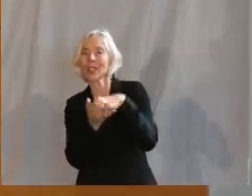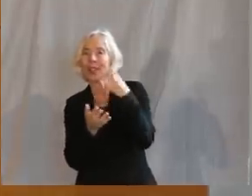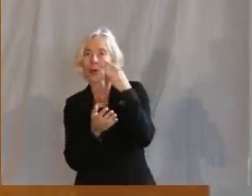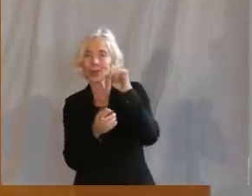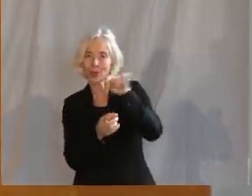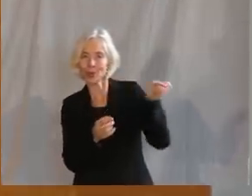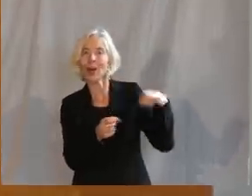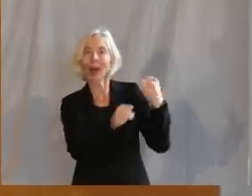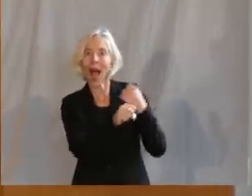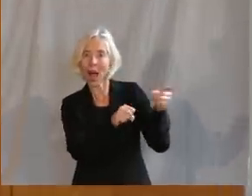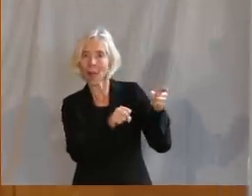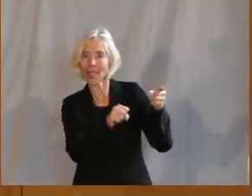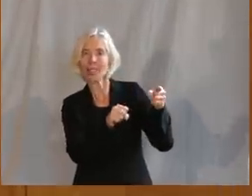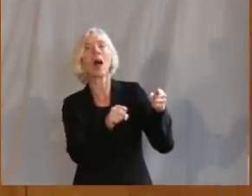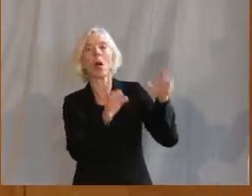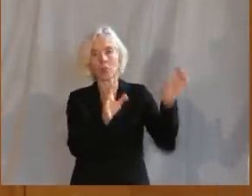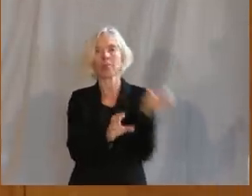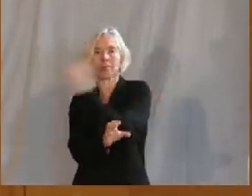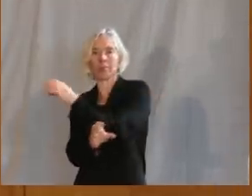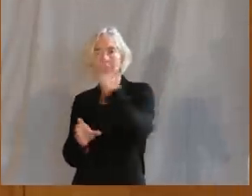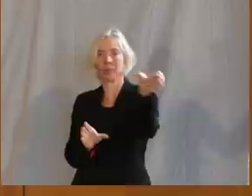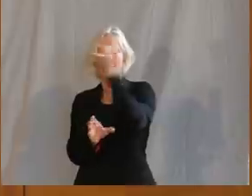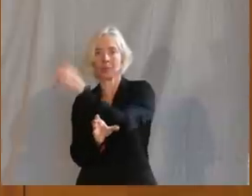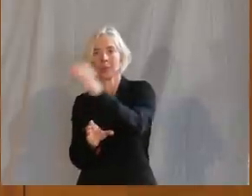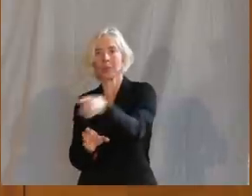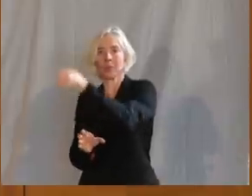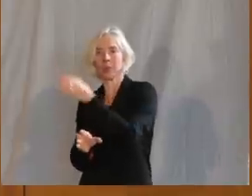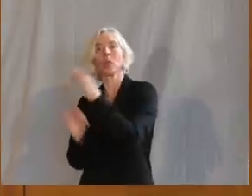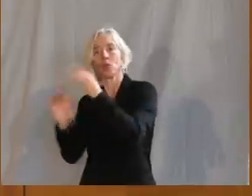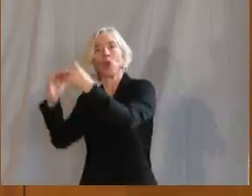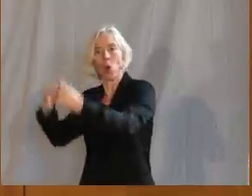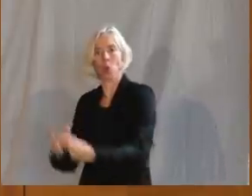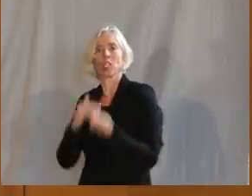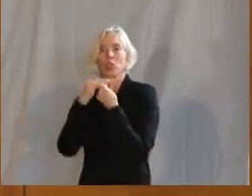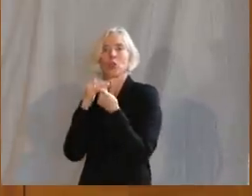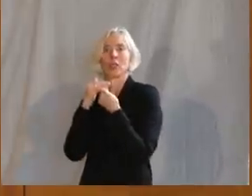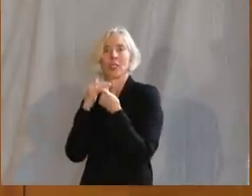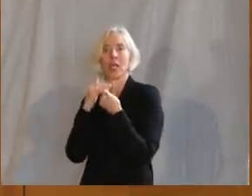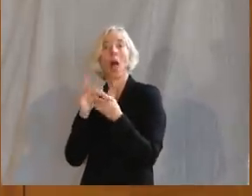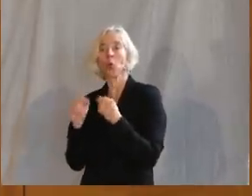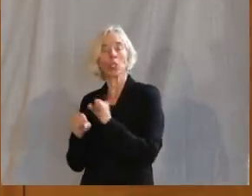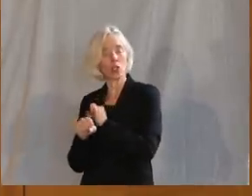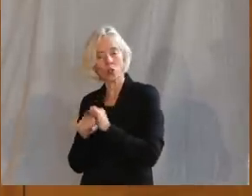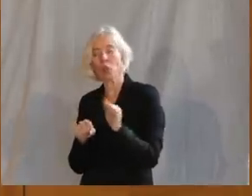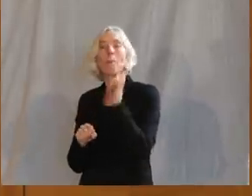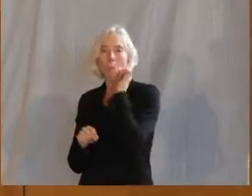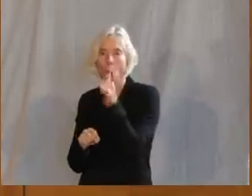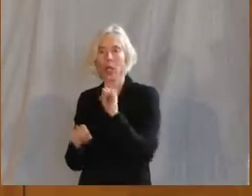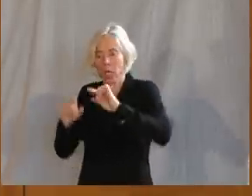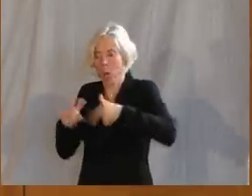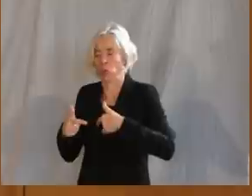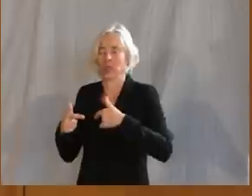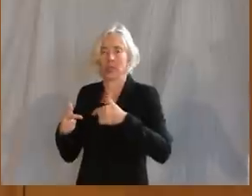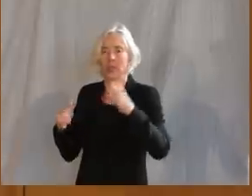uns dann da nochmal massiv zu unterstützen und die eben dann morgen konkret schon vor Ort sind. Das sind auch nicht die einzigen städtischen Mitarbeiter, die uns helfen, muss